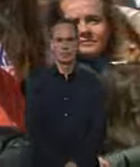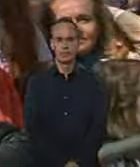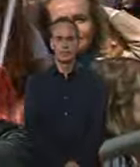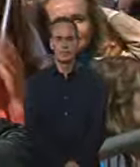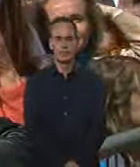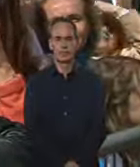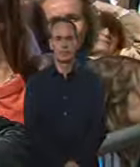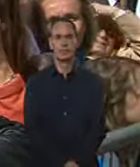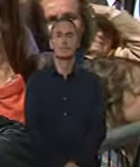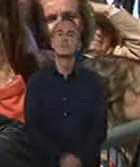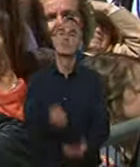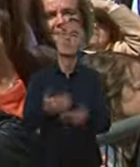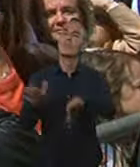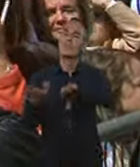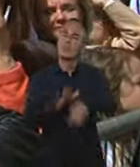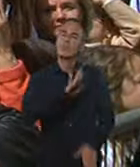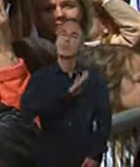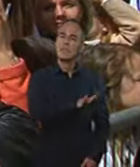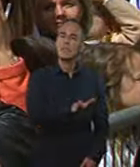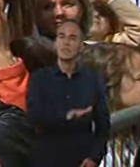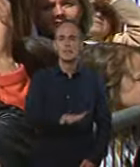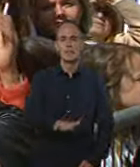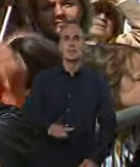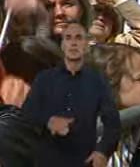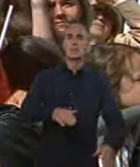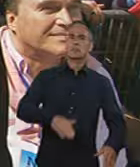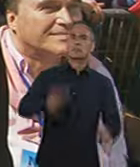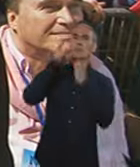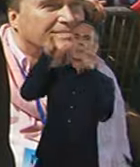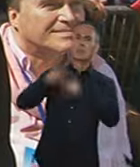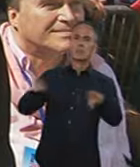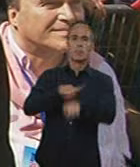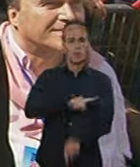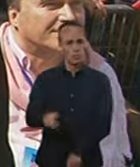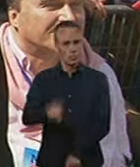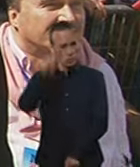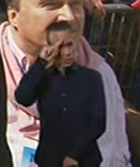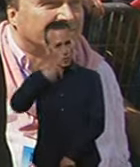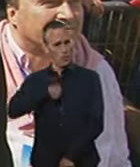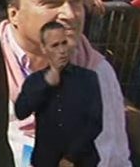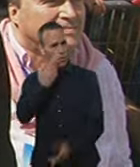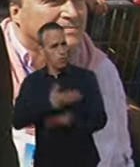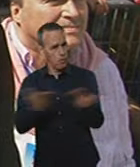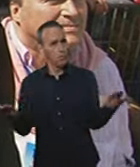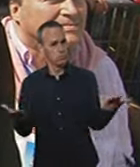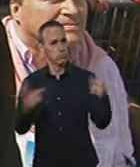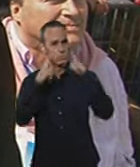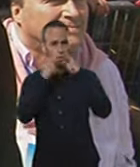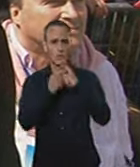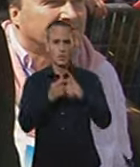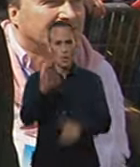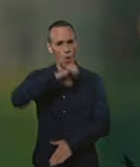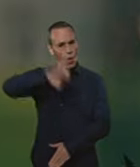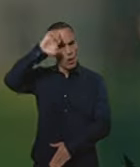voilà voilà la gaucheelle qu'on entend qui cré injustice parce que j'affirme qu'on doit pas faire l'Europe du